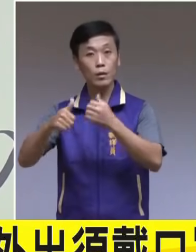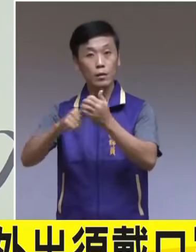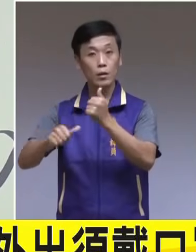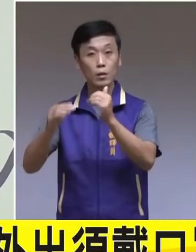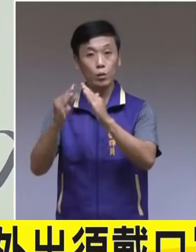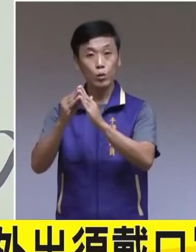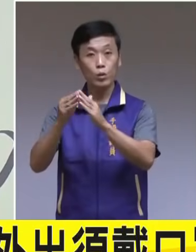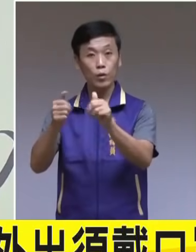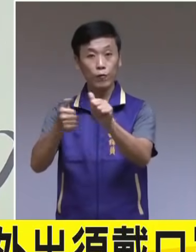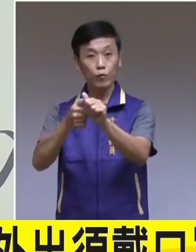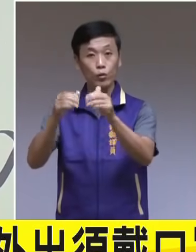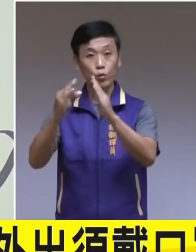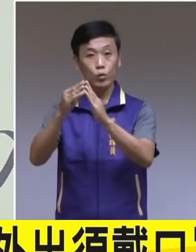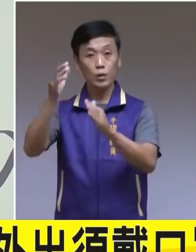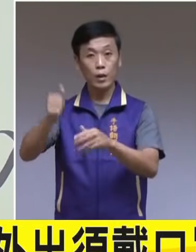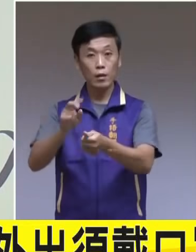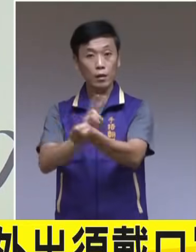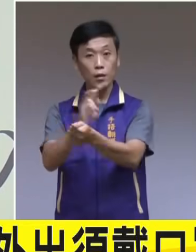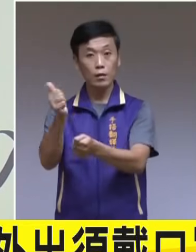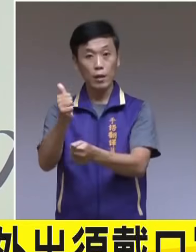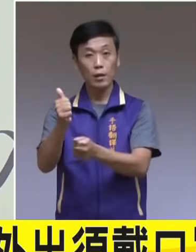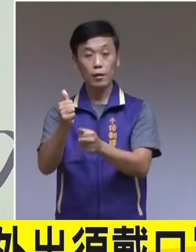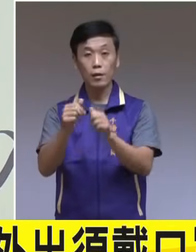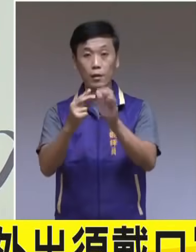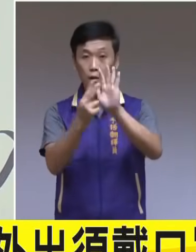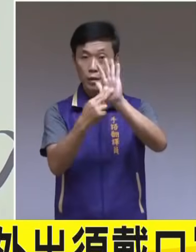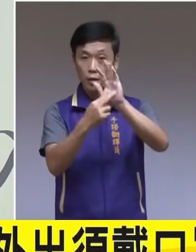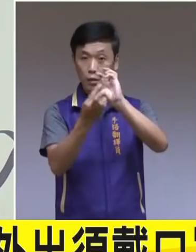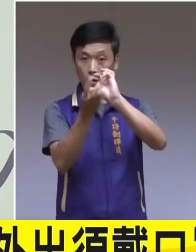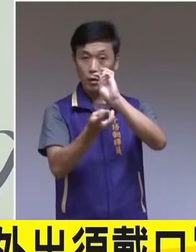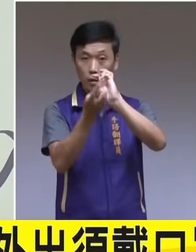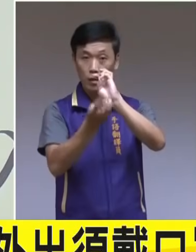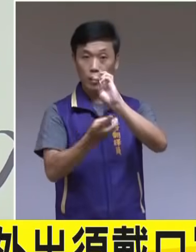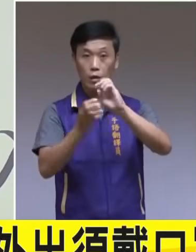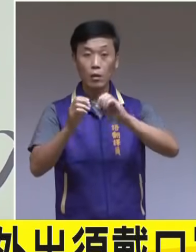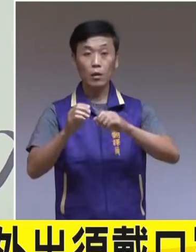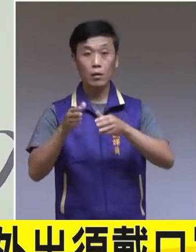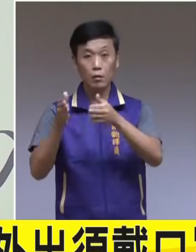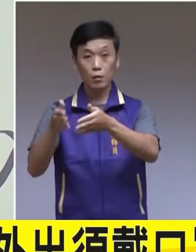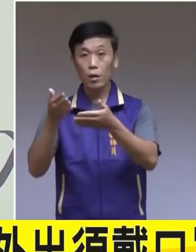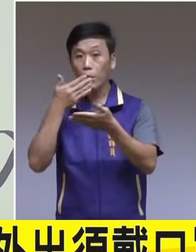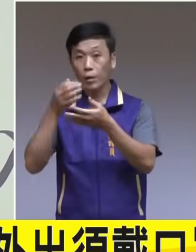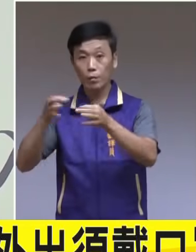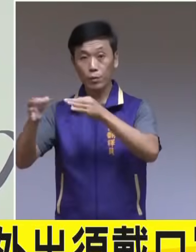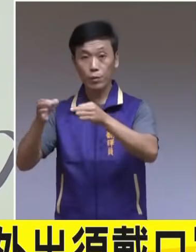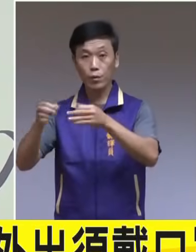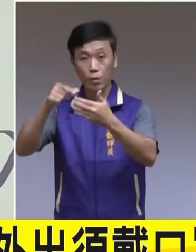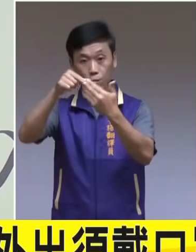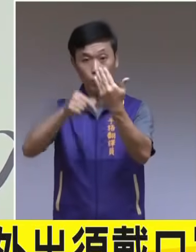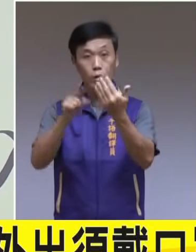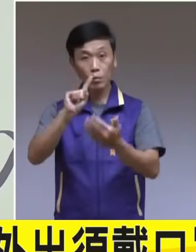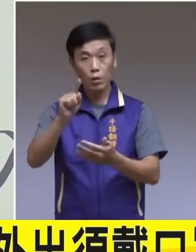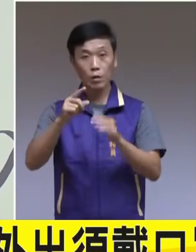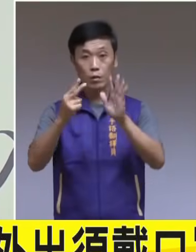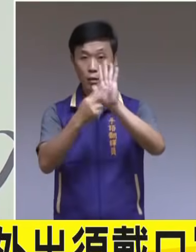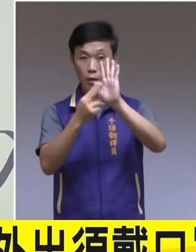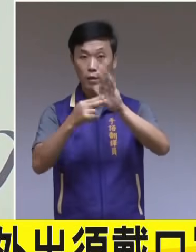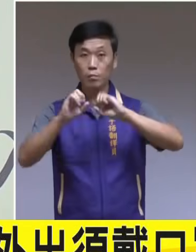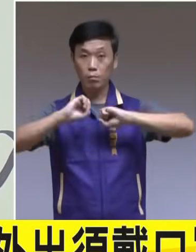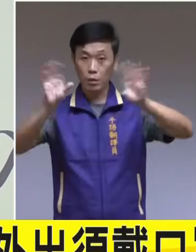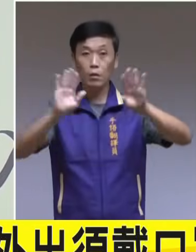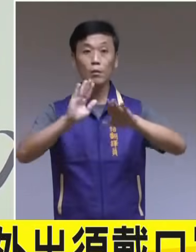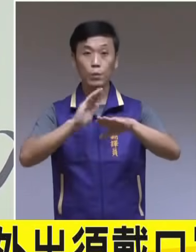局的林副局长那会详细来跟大家说明整个餐饮的一个规范啊。那简单讲，